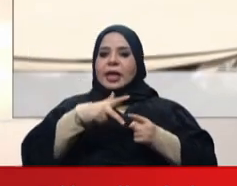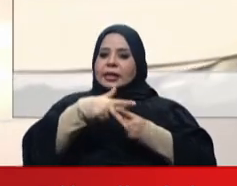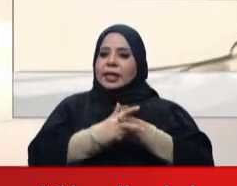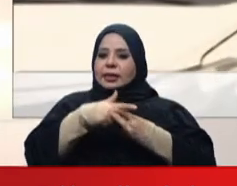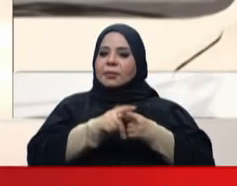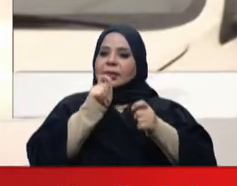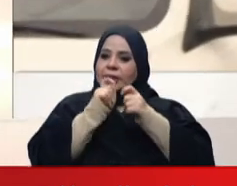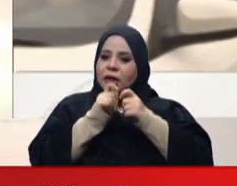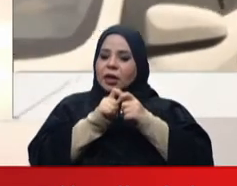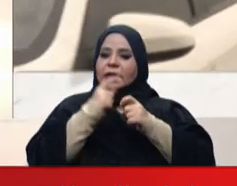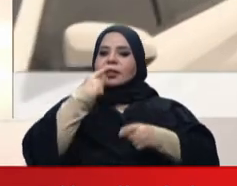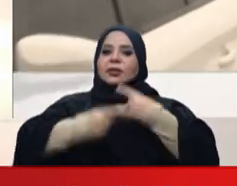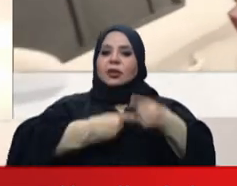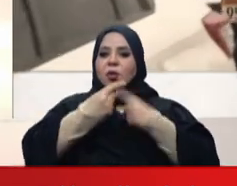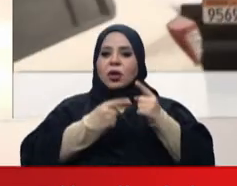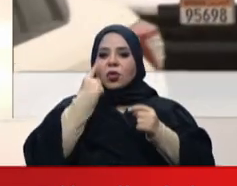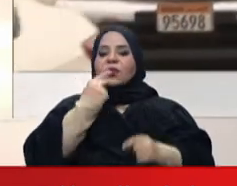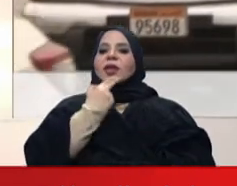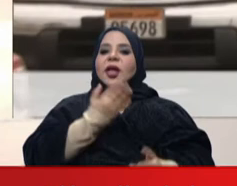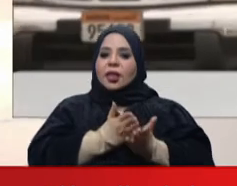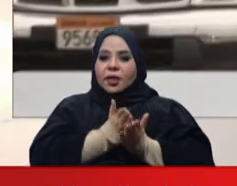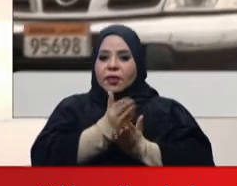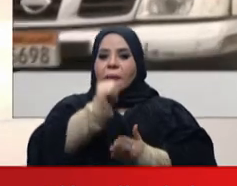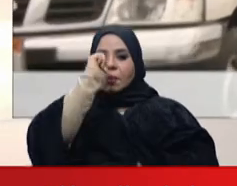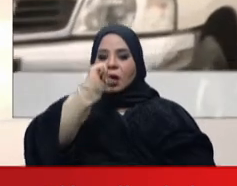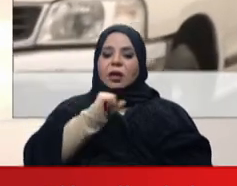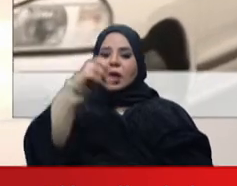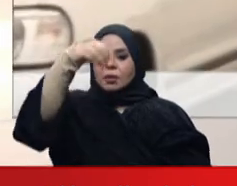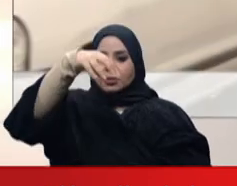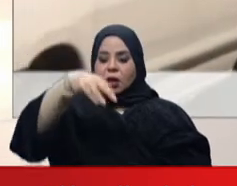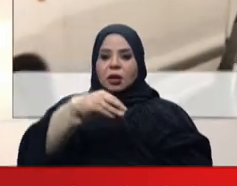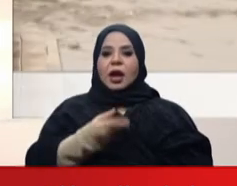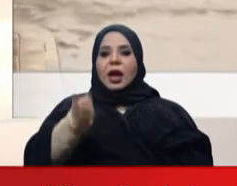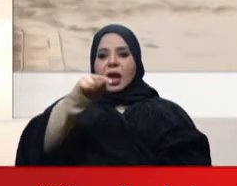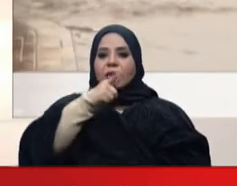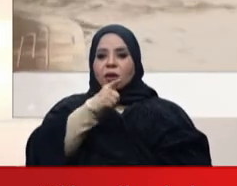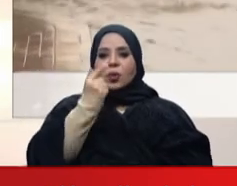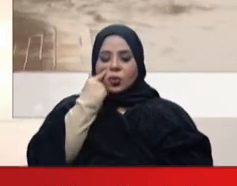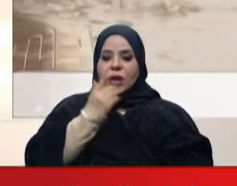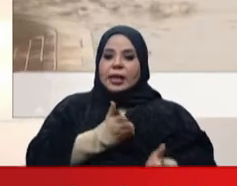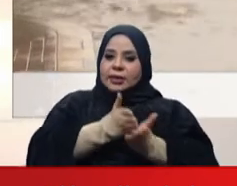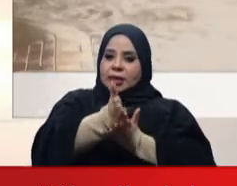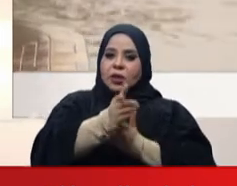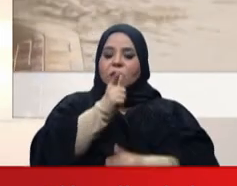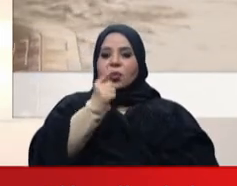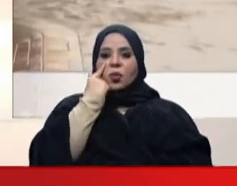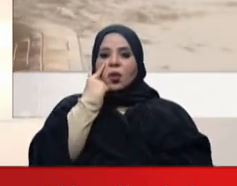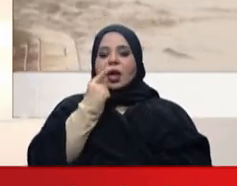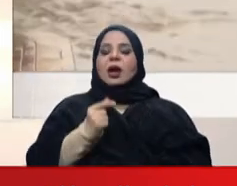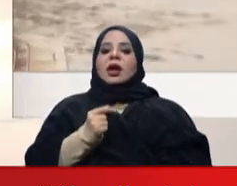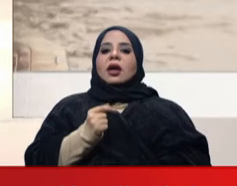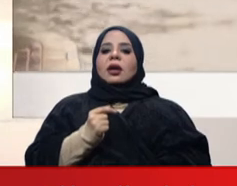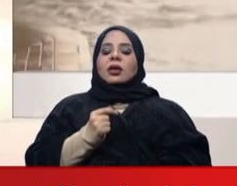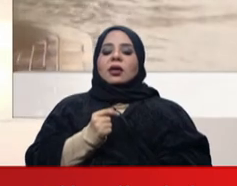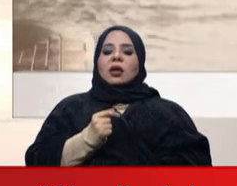العام بتنظيف فتحات تصريف مياه الأمطار والشبكات وتجفيف خزانات التجميع في